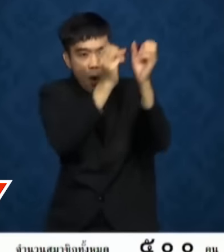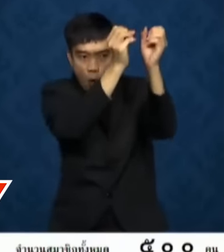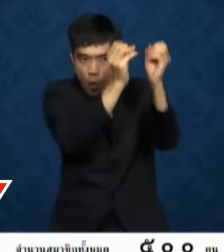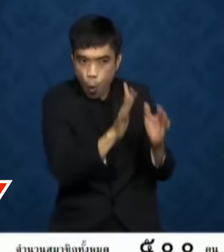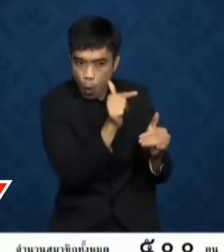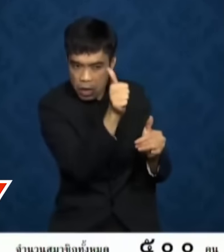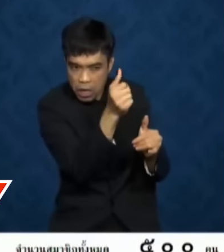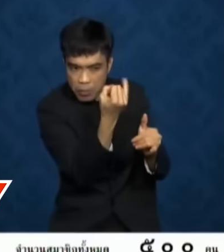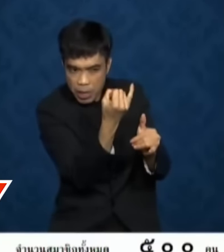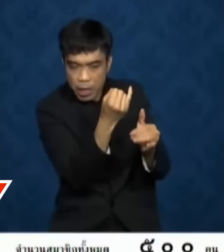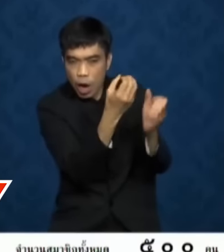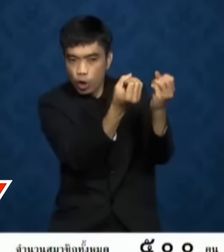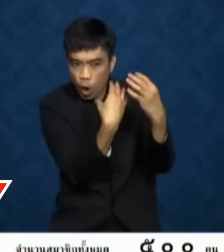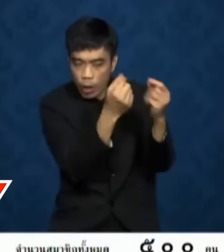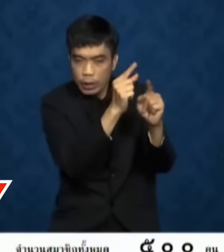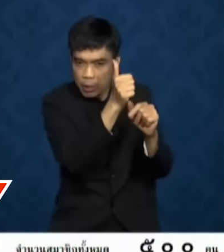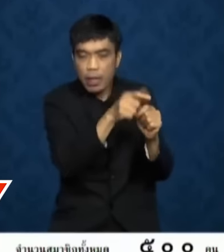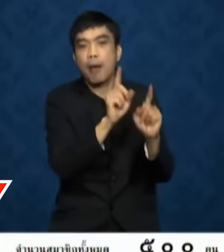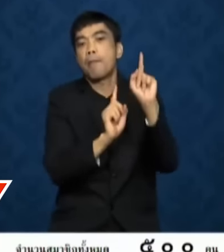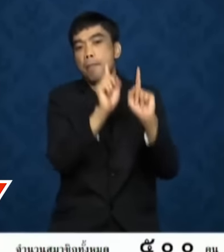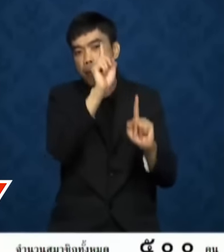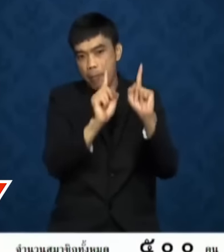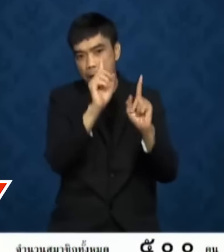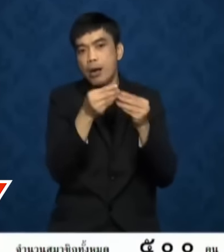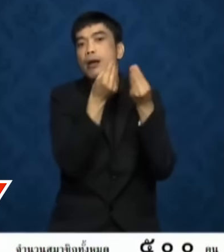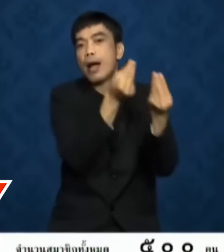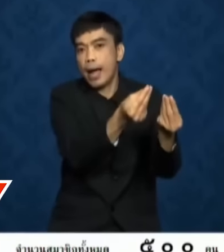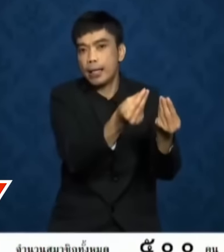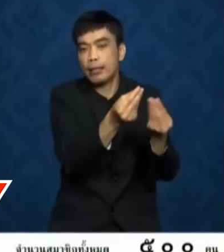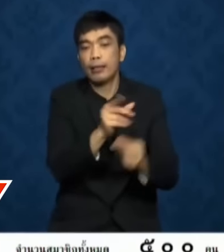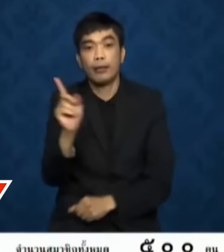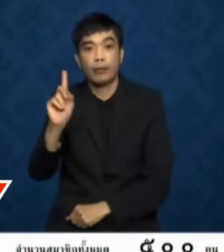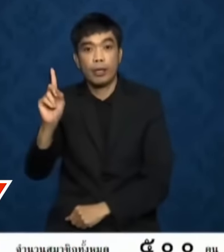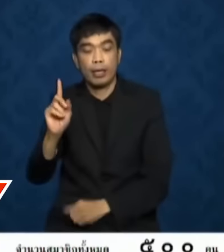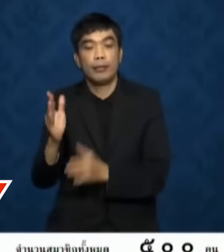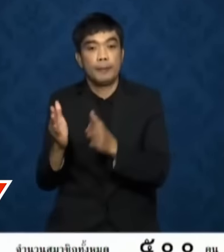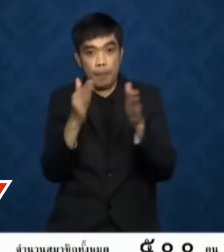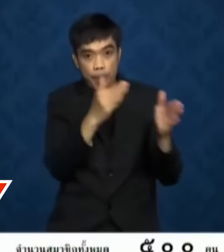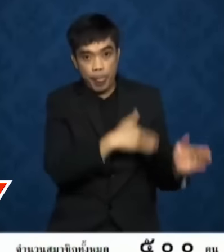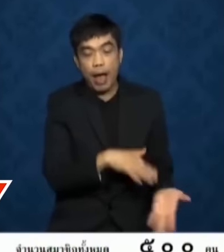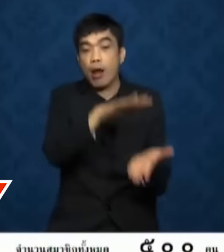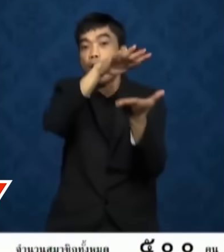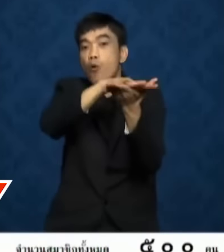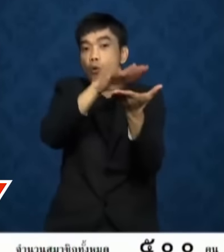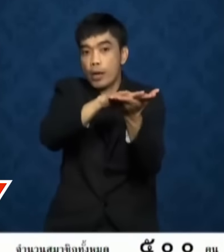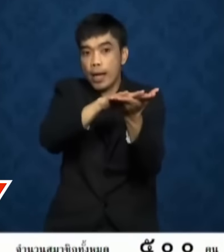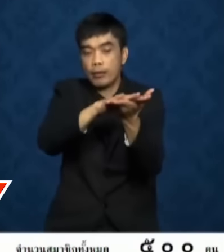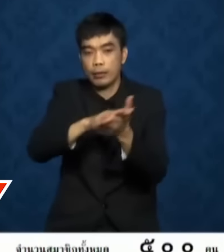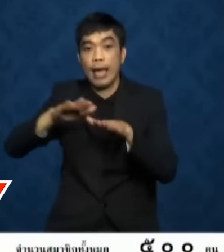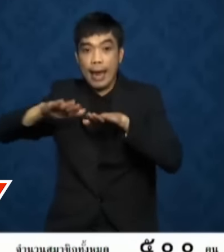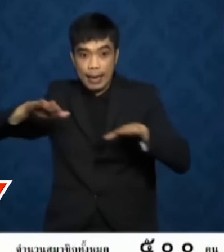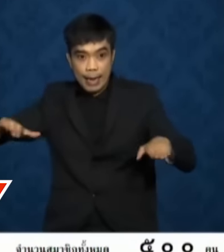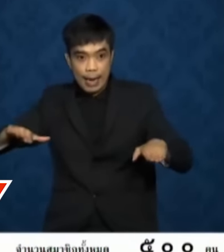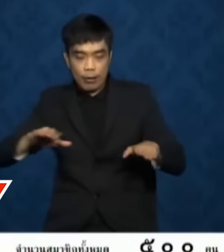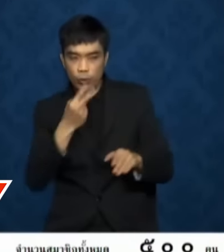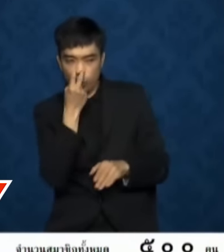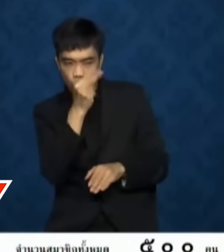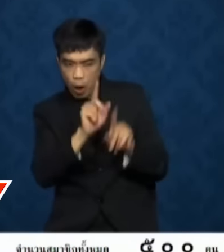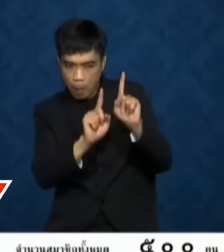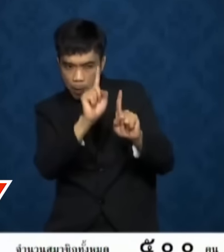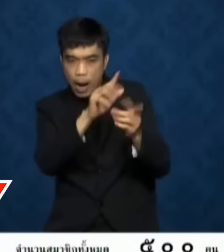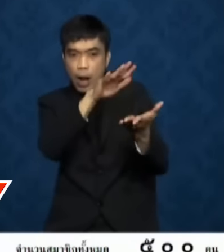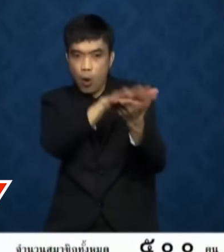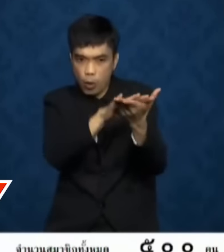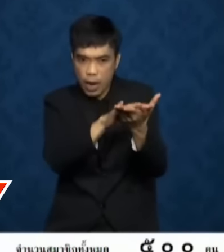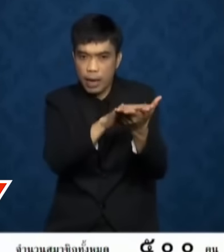รืออีกระดับนึงครับท่านประธานคือการเปิดให้นักเรียนนั้นได้ประเมินและตรวจสอบโรงเรียนหรือสถานศึกษาตัวอย่างที่น่าสนใจครับท่านประธานคือโครงการที่มีชื่อว่